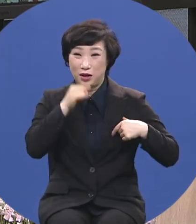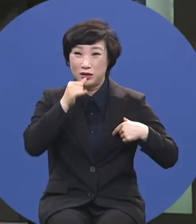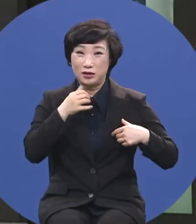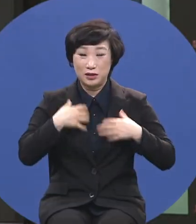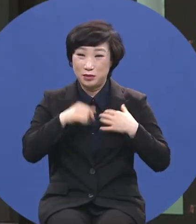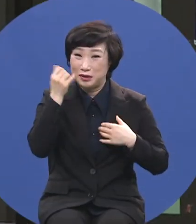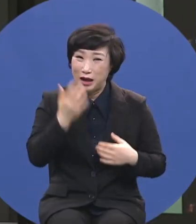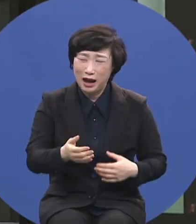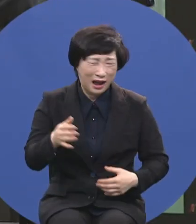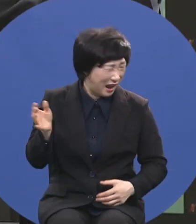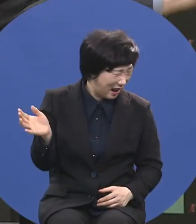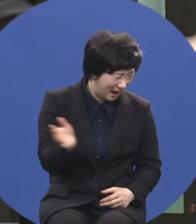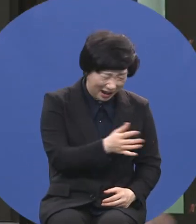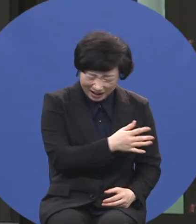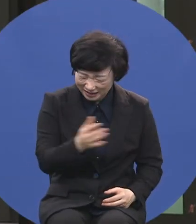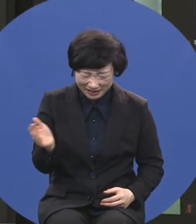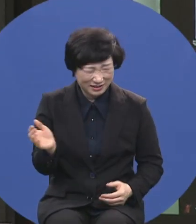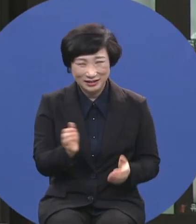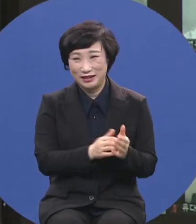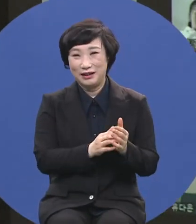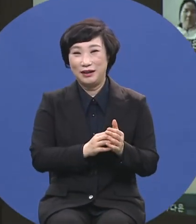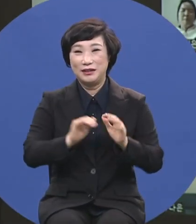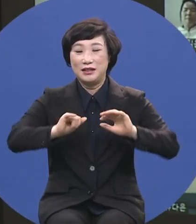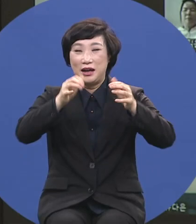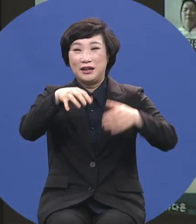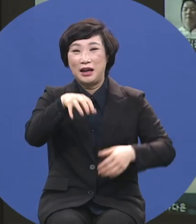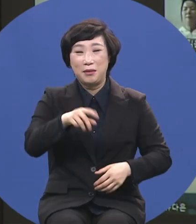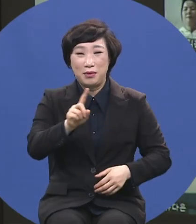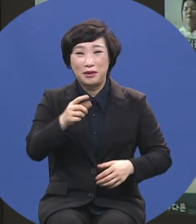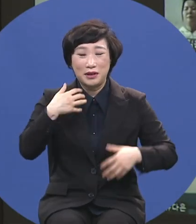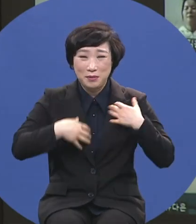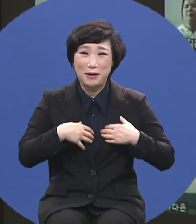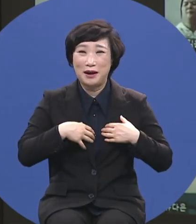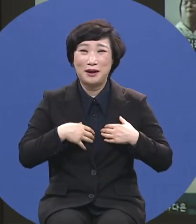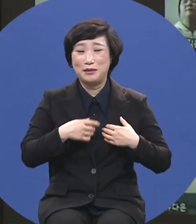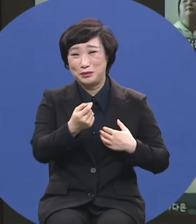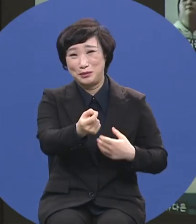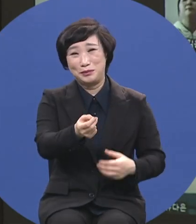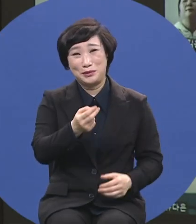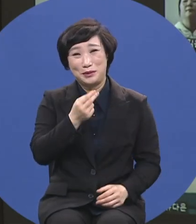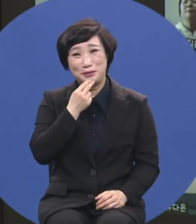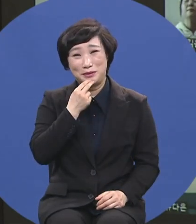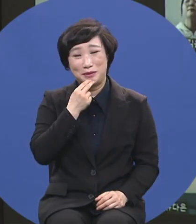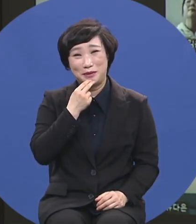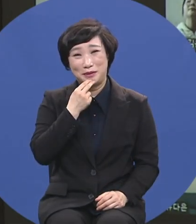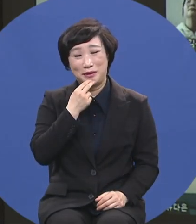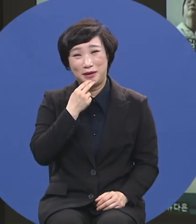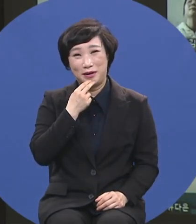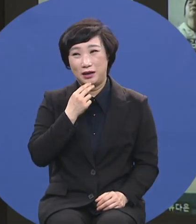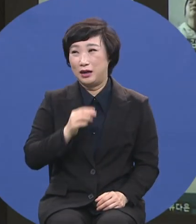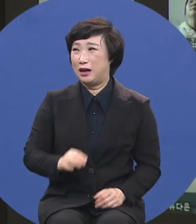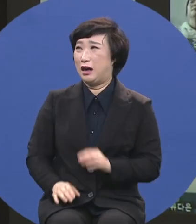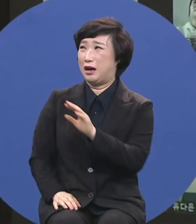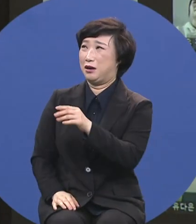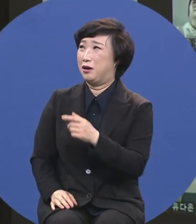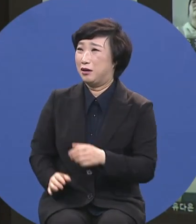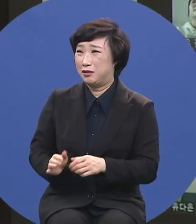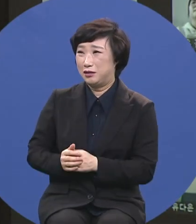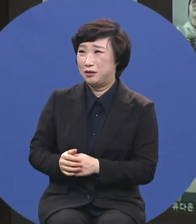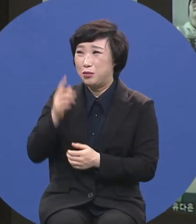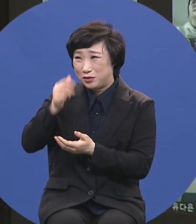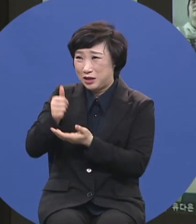있습니까? 아무 세상에는 기뻐할 만한 낙이 없어요. 저에게는요. 아, 그래도